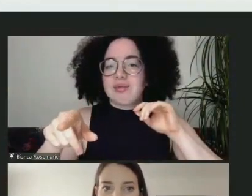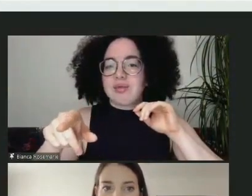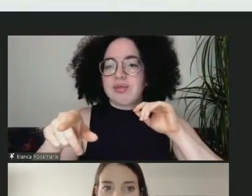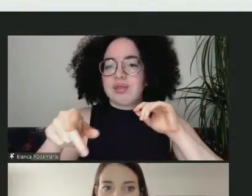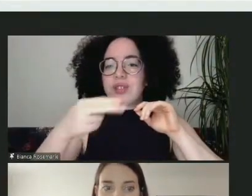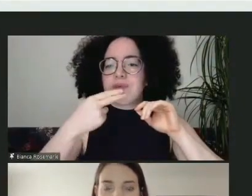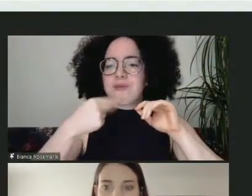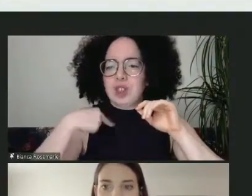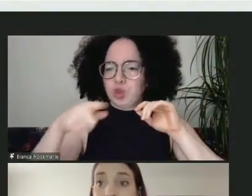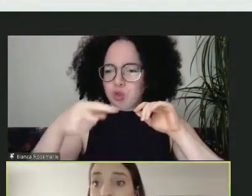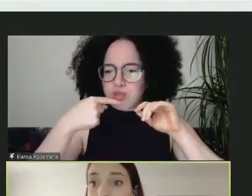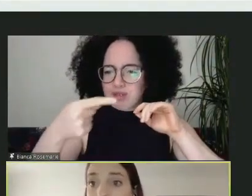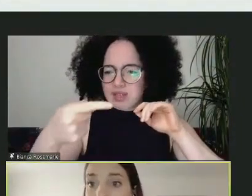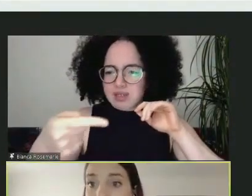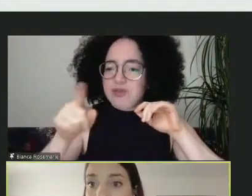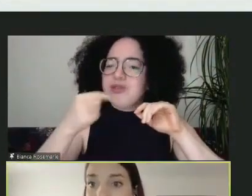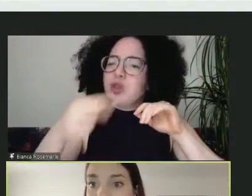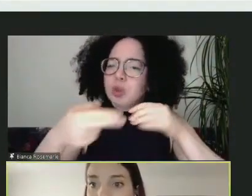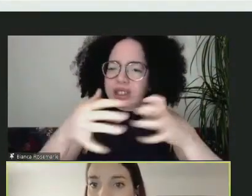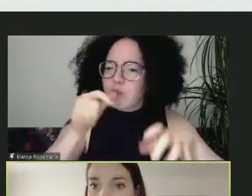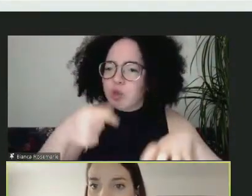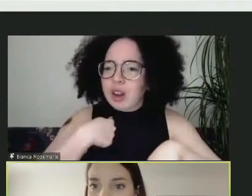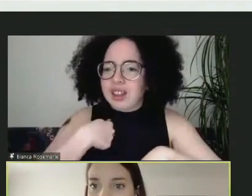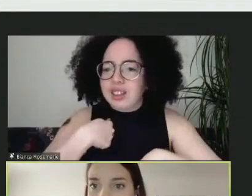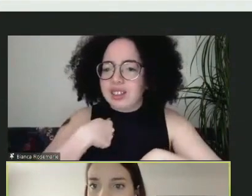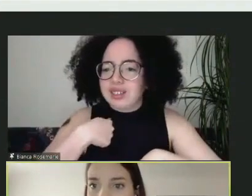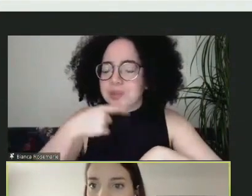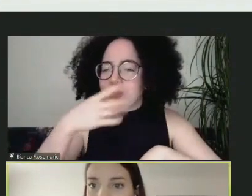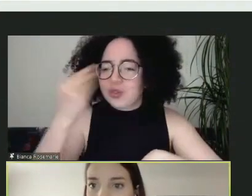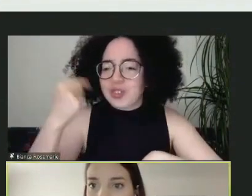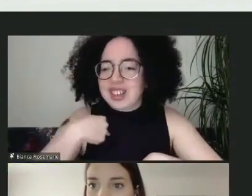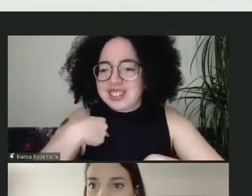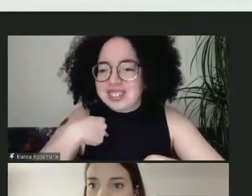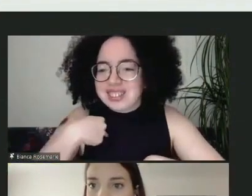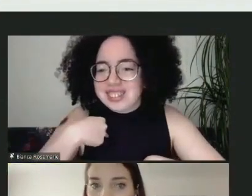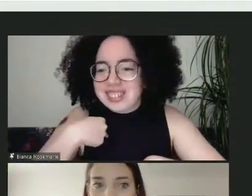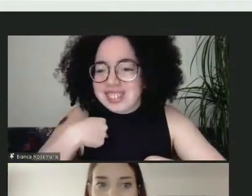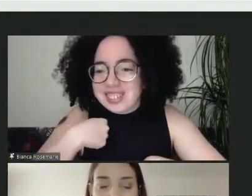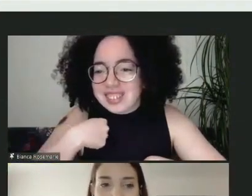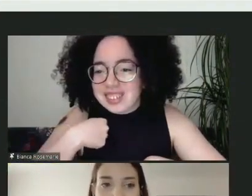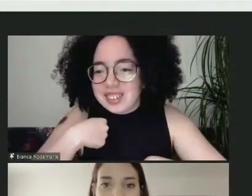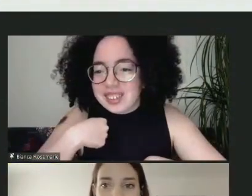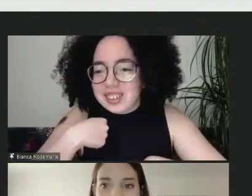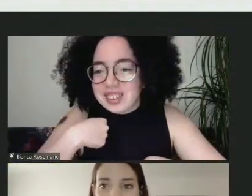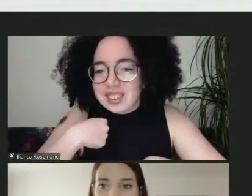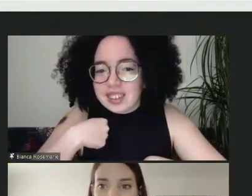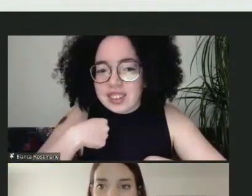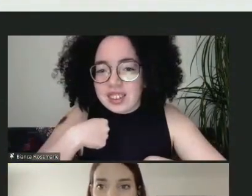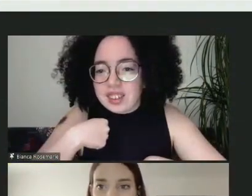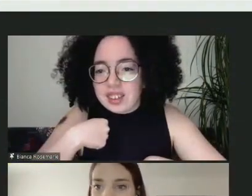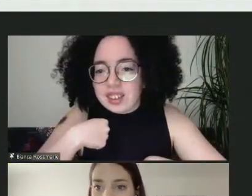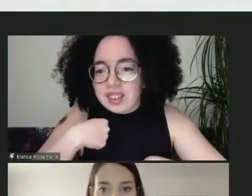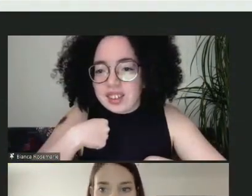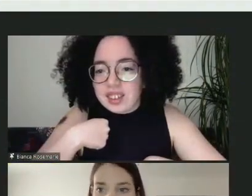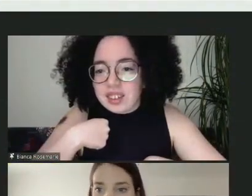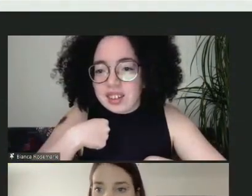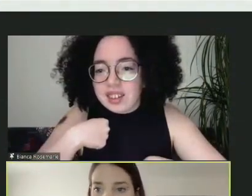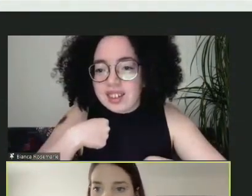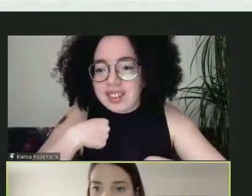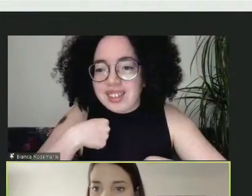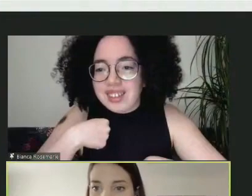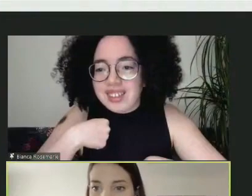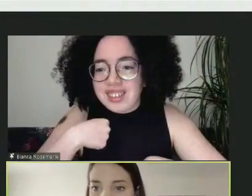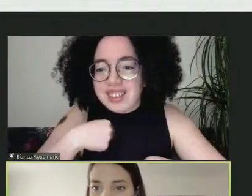So. Andrea? Ja? Siehst man's? Willst du das jetzt sagen oder soll ich oder wie? Ich kann